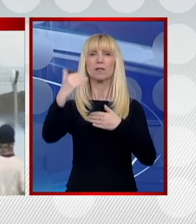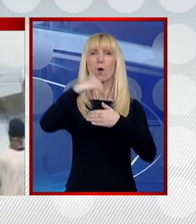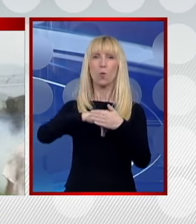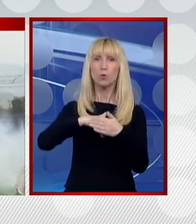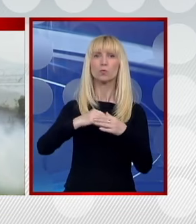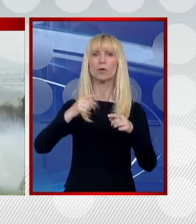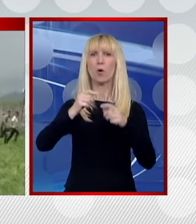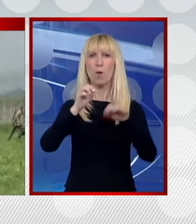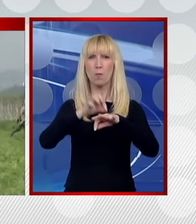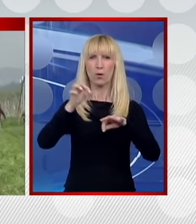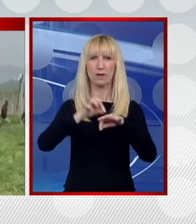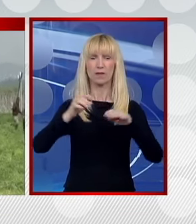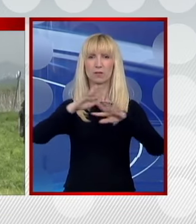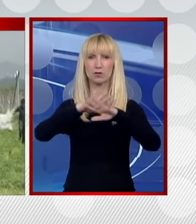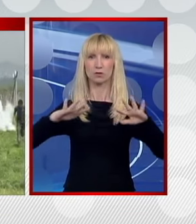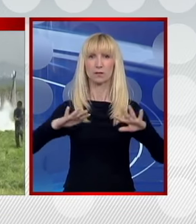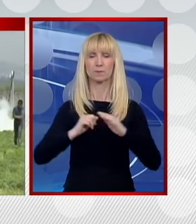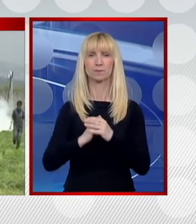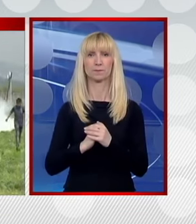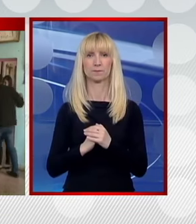preko bodljikave žice.